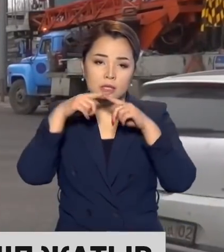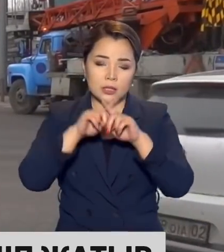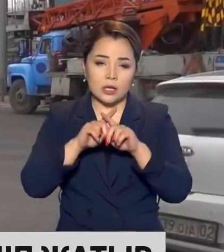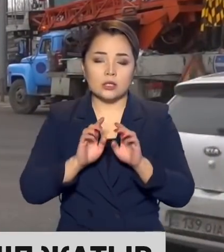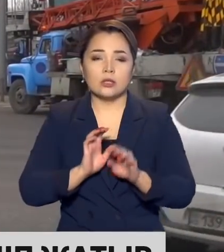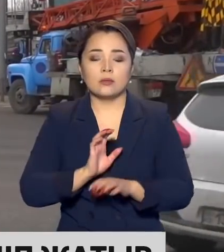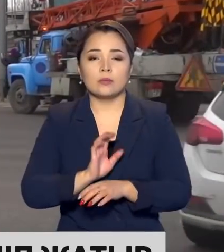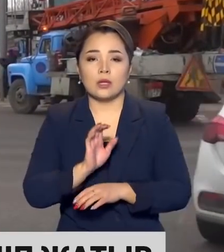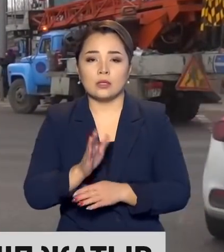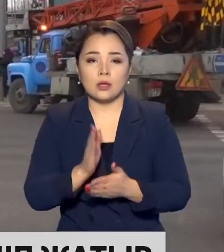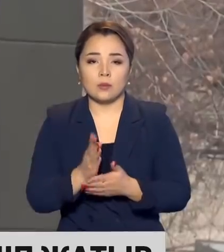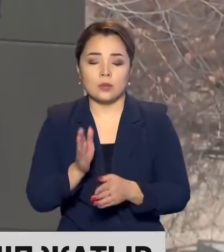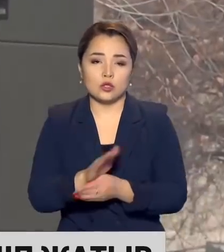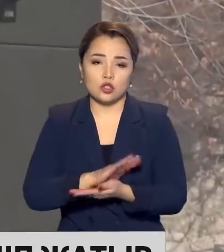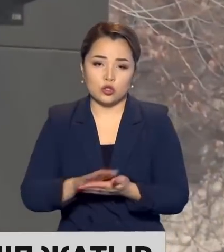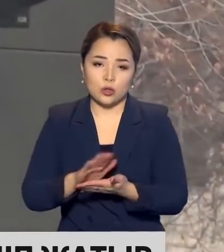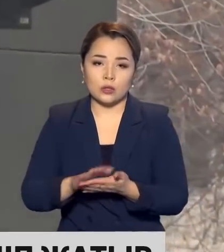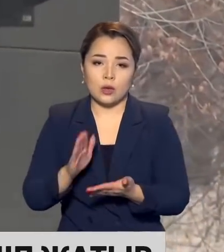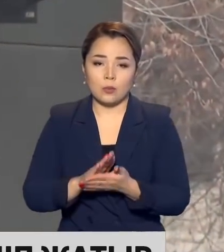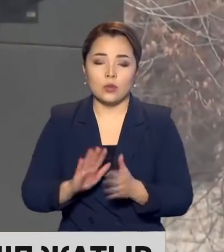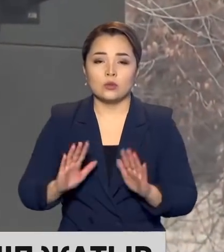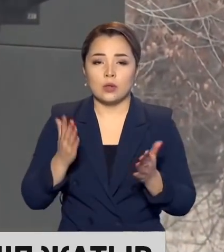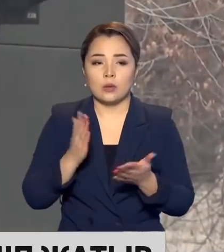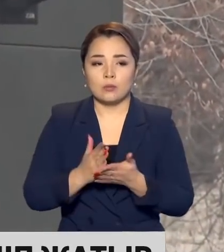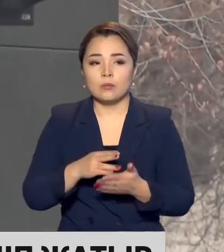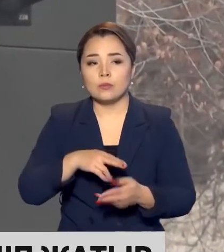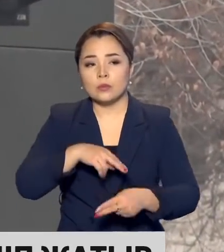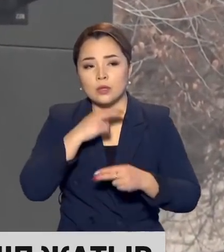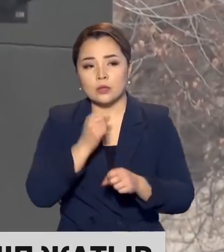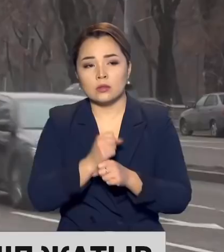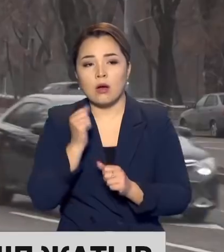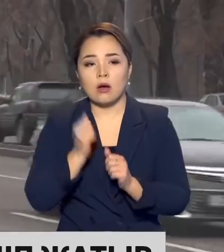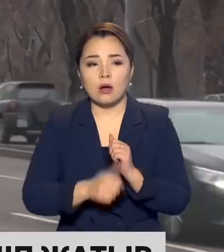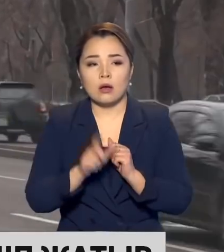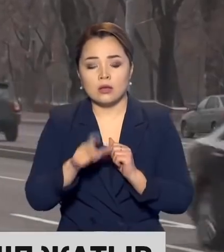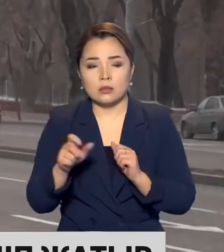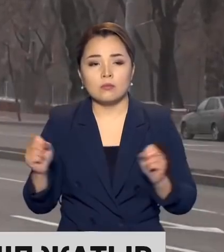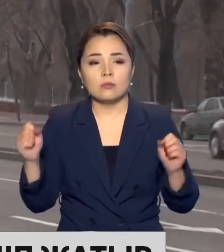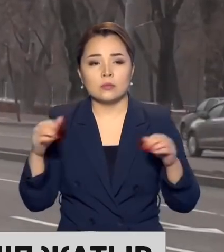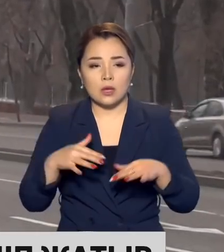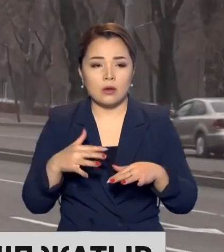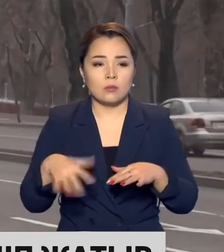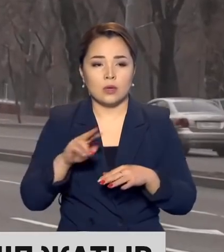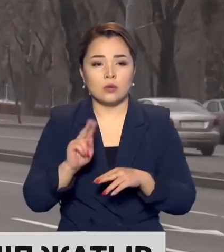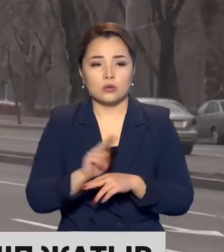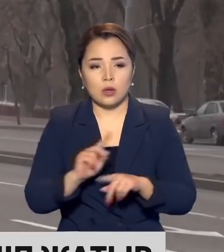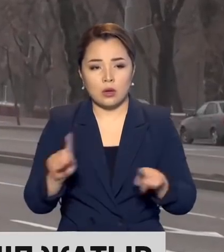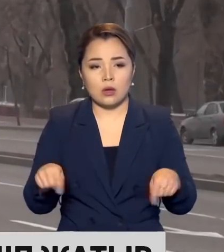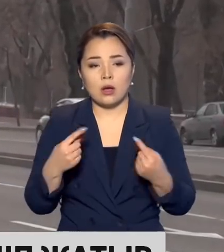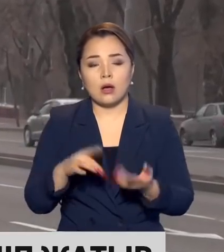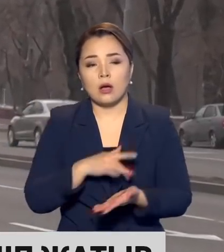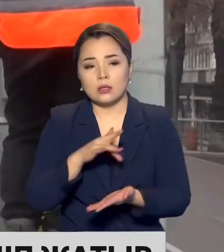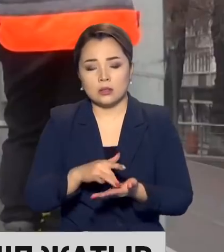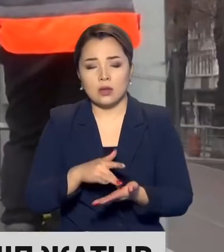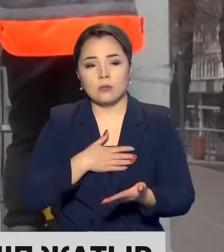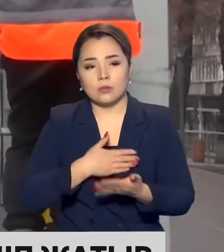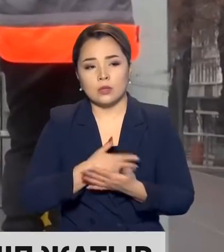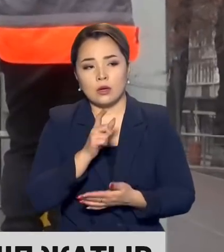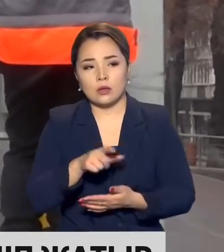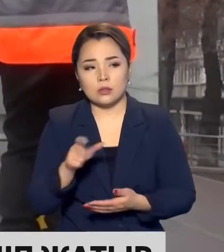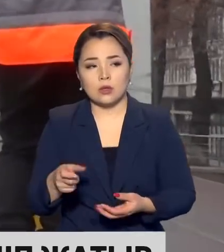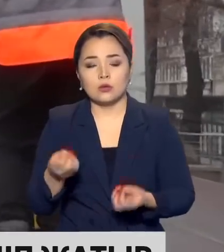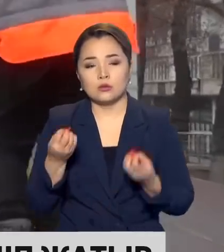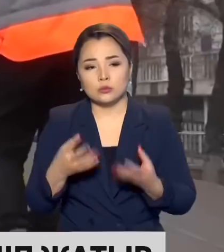шығарылды. Байқағанымыз, тұрғындарда болған оқиғаға бейжай қарамай, әркім шамасының келгенше шаһарды қалпына келтіру жұмыстарына атсалысып